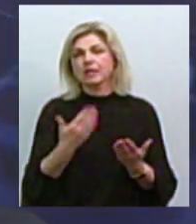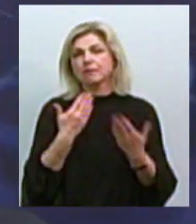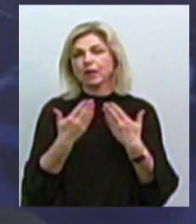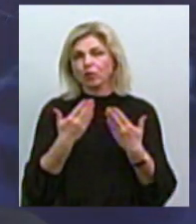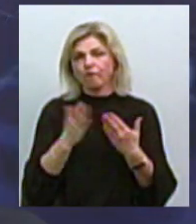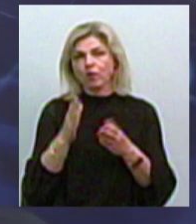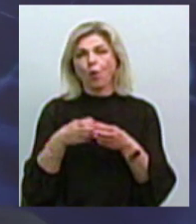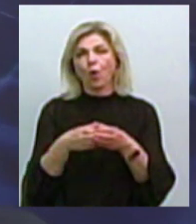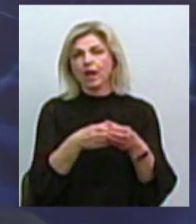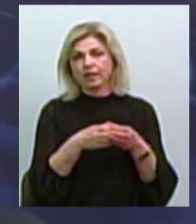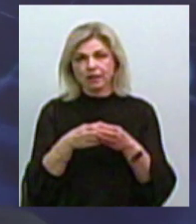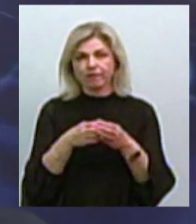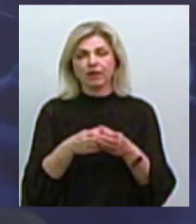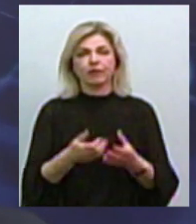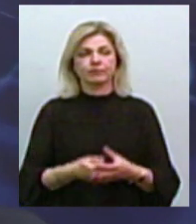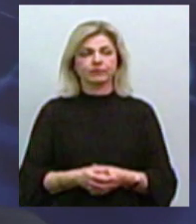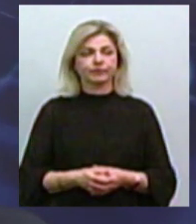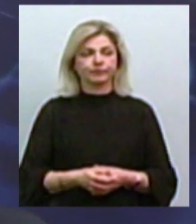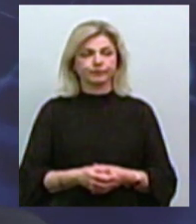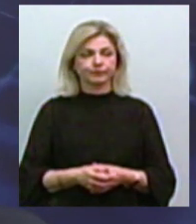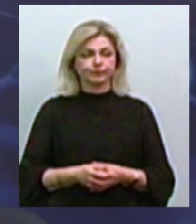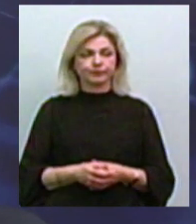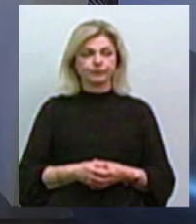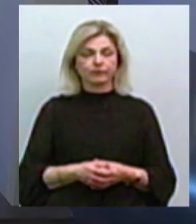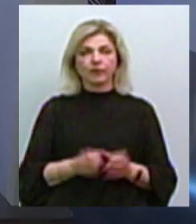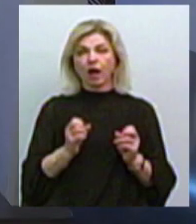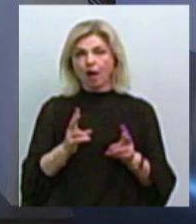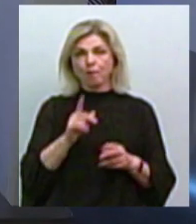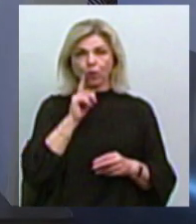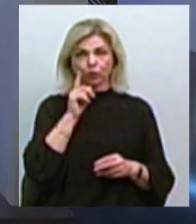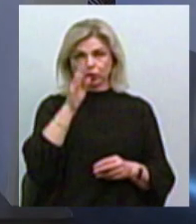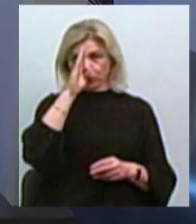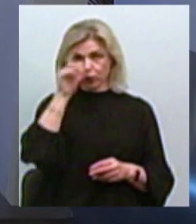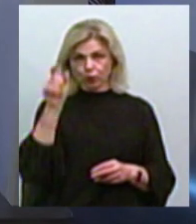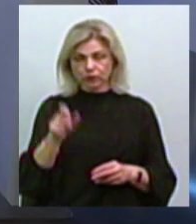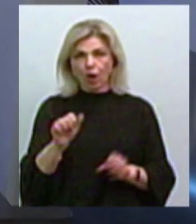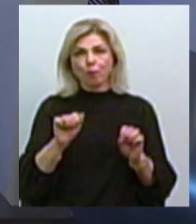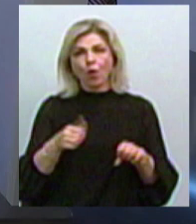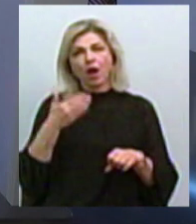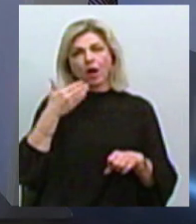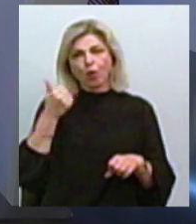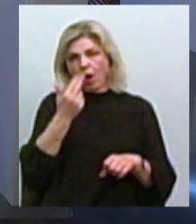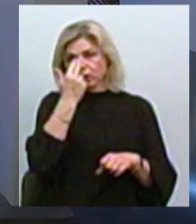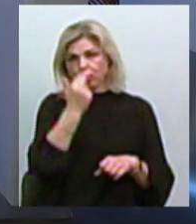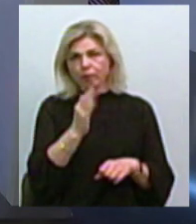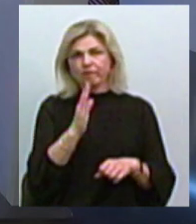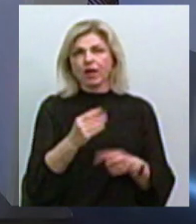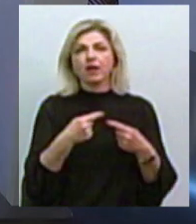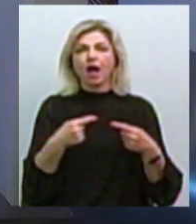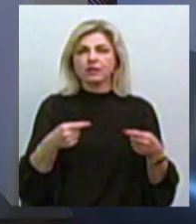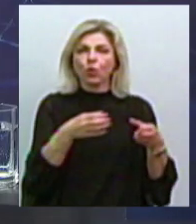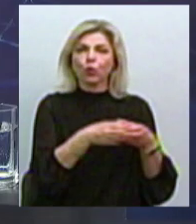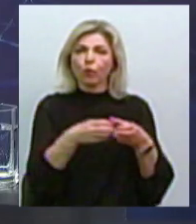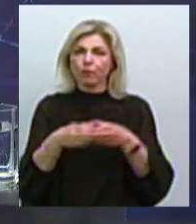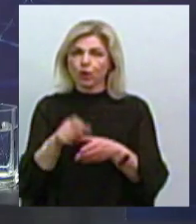спілкування в колективі, наскільки молодий юнак може легко адаптуватися в тому чи іншому середовищі.